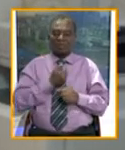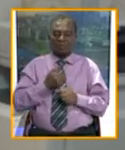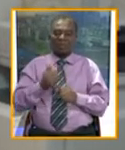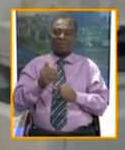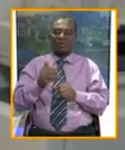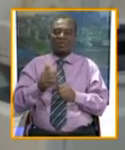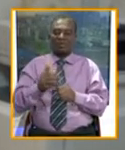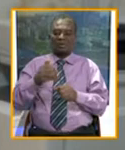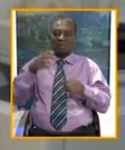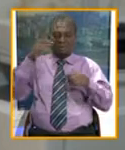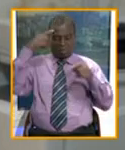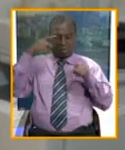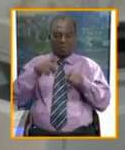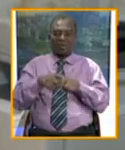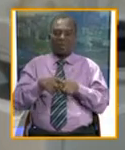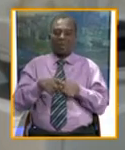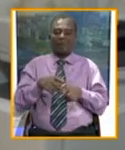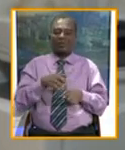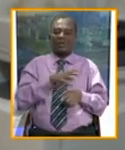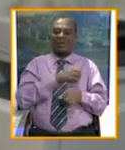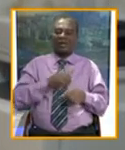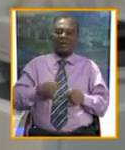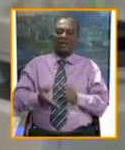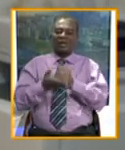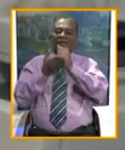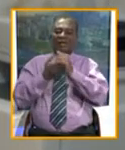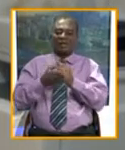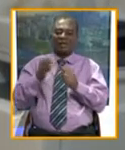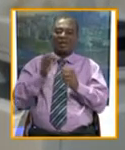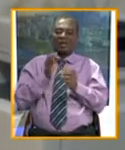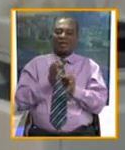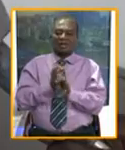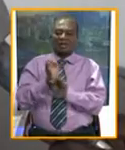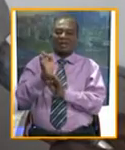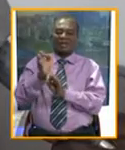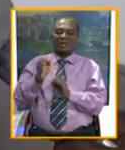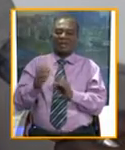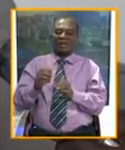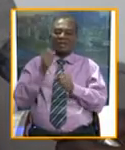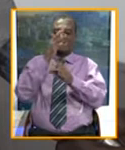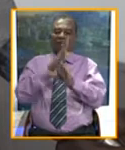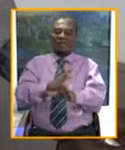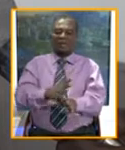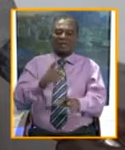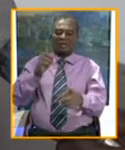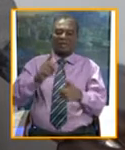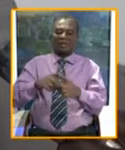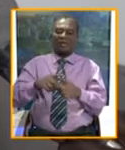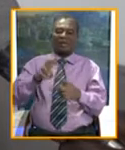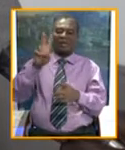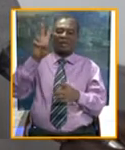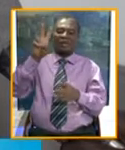fêtière à être une association d'utilité publique. Déjà à partir de